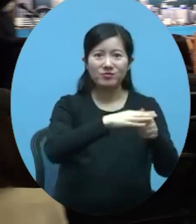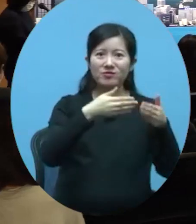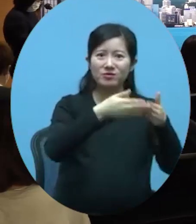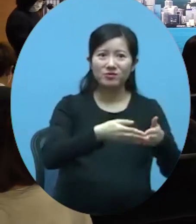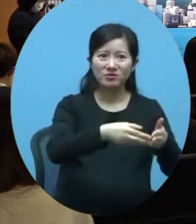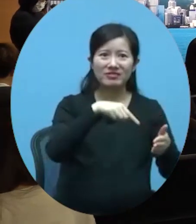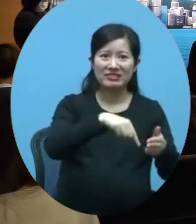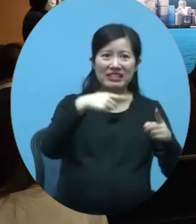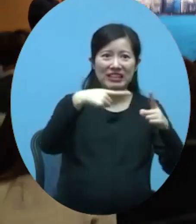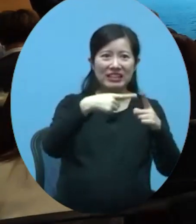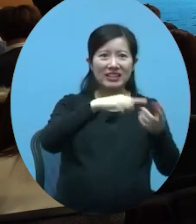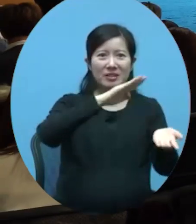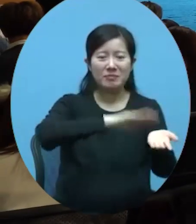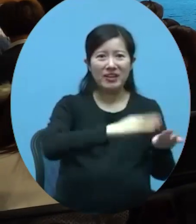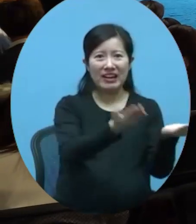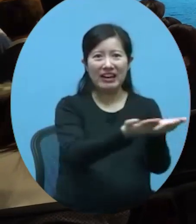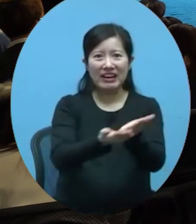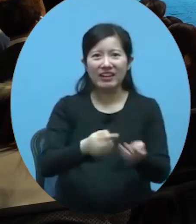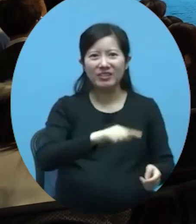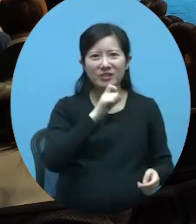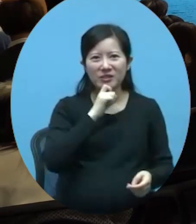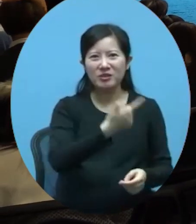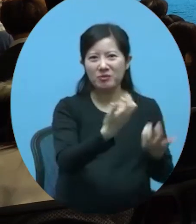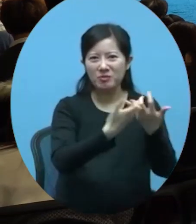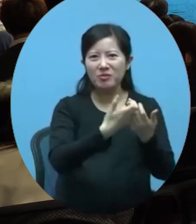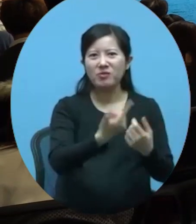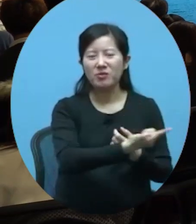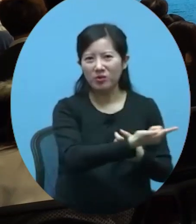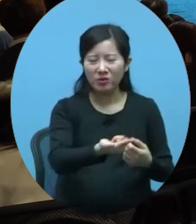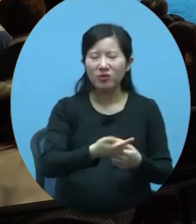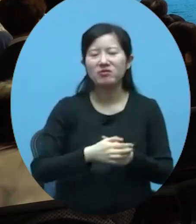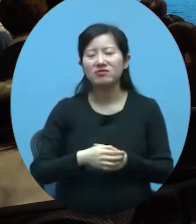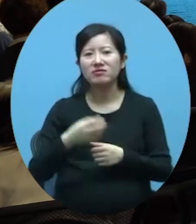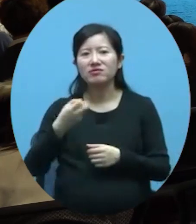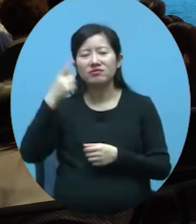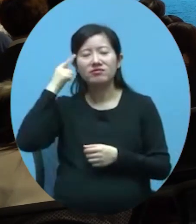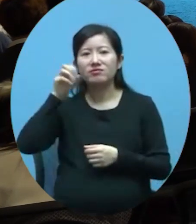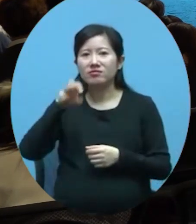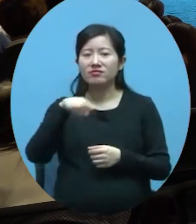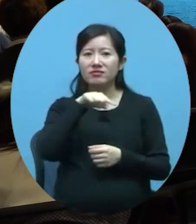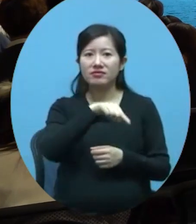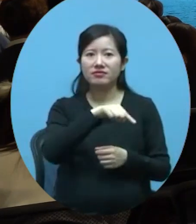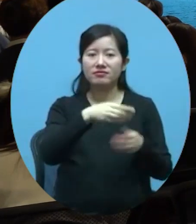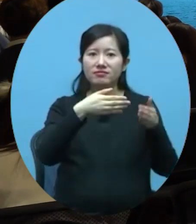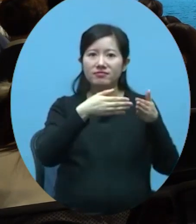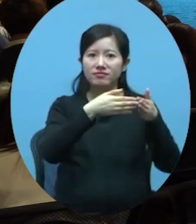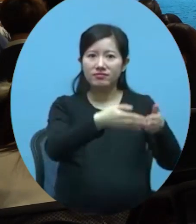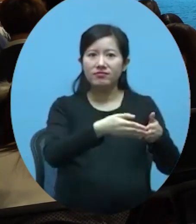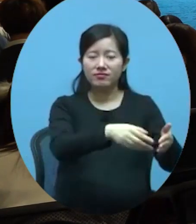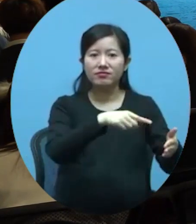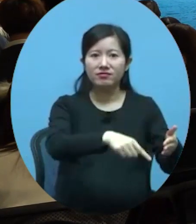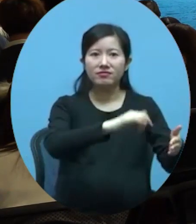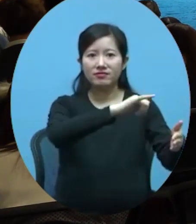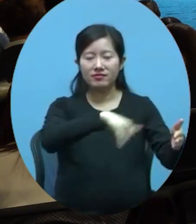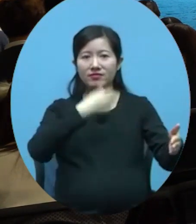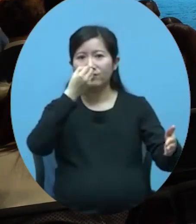个案比较多了那另外也想问回HA就是这批钻石公主号回来的香港人如果有一